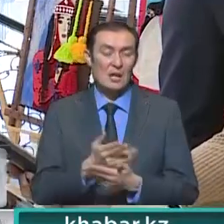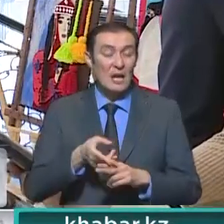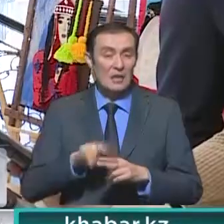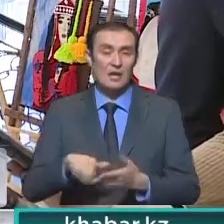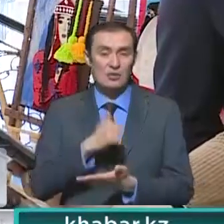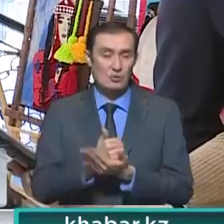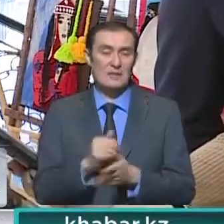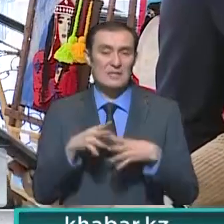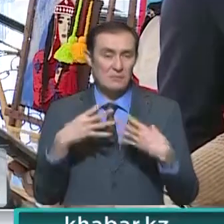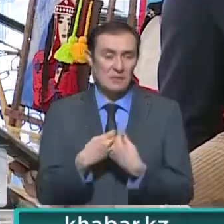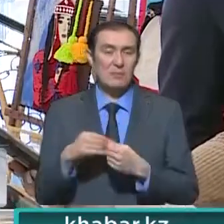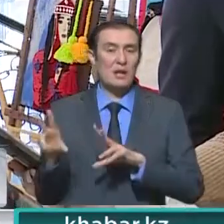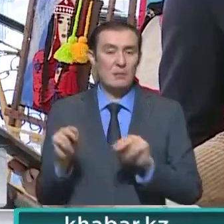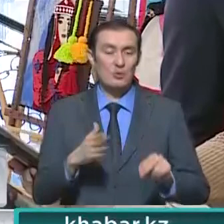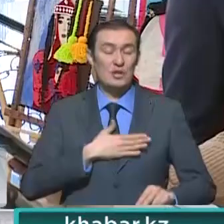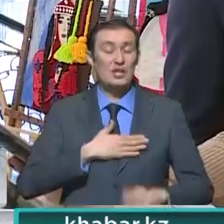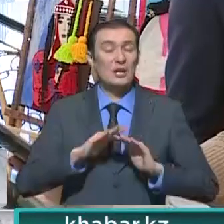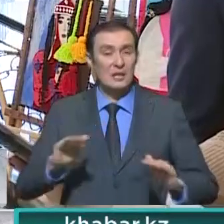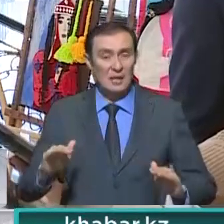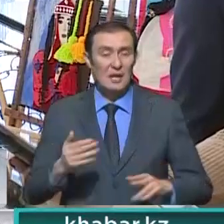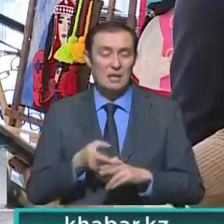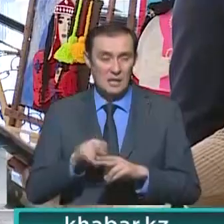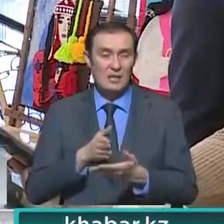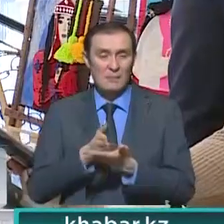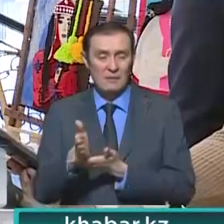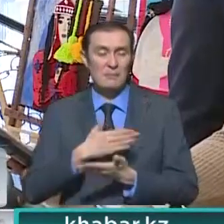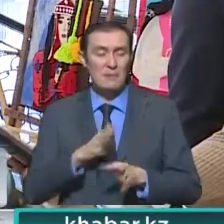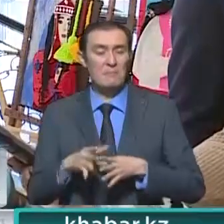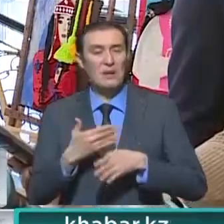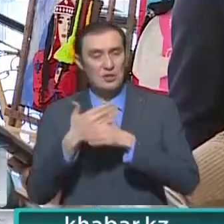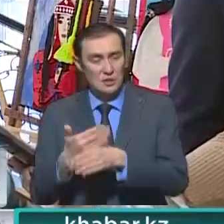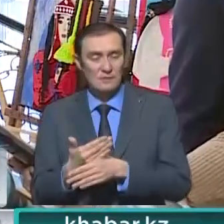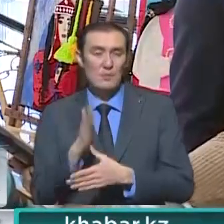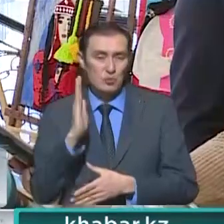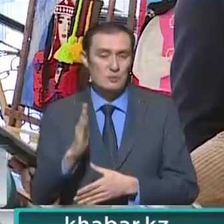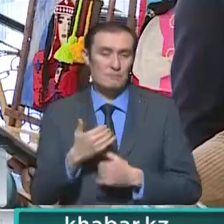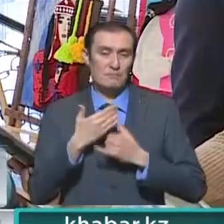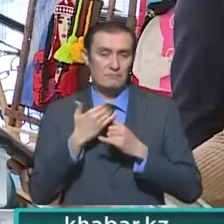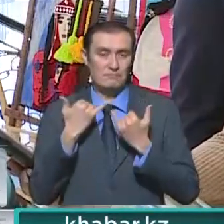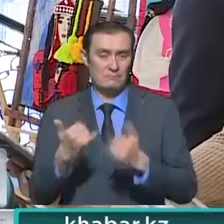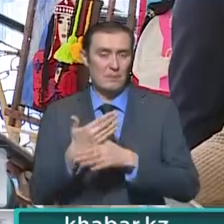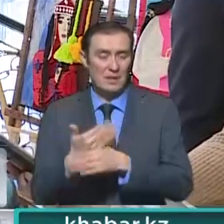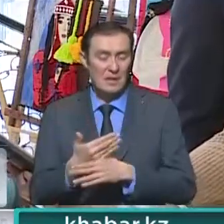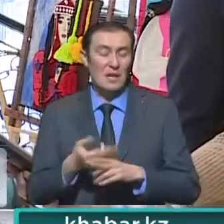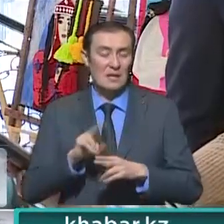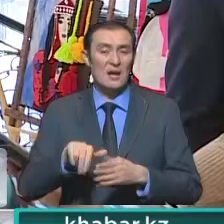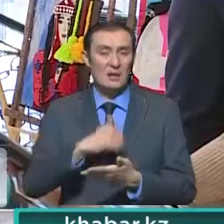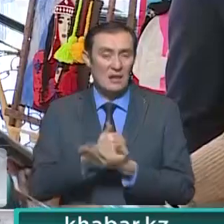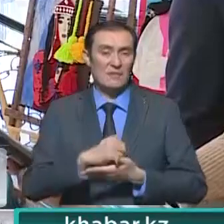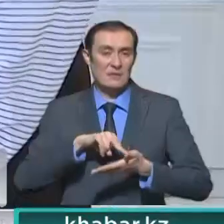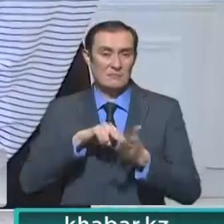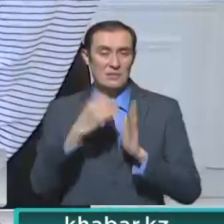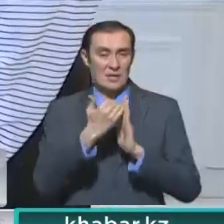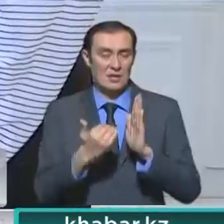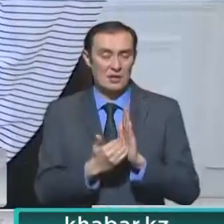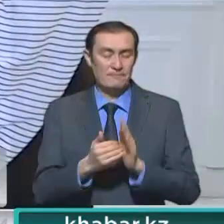я думаю, и благополучие наших детей. Поэтому вот направление мы поддерживали и будем поддерживать. Это и главная задача, которую ставит перед нами глава